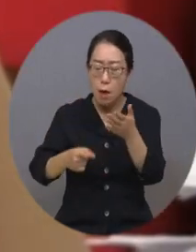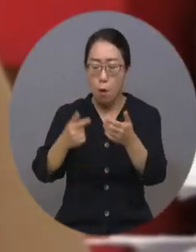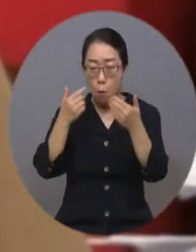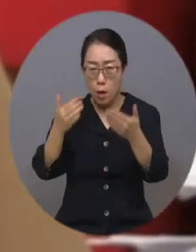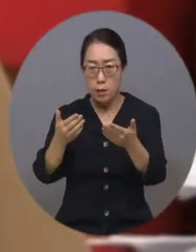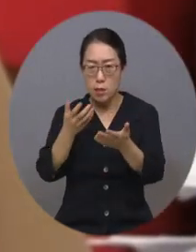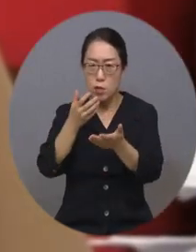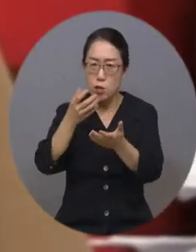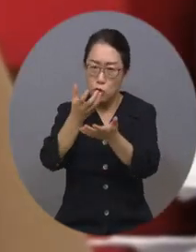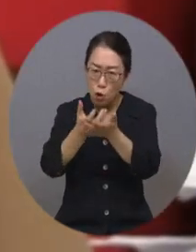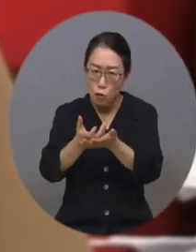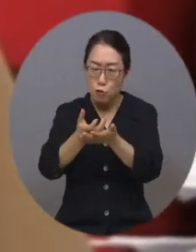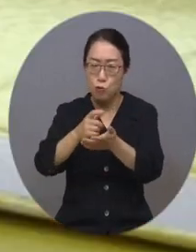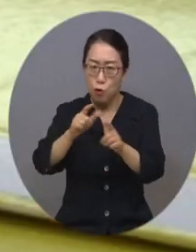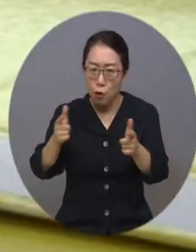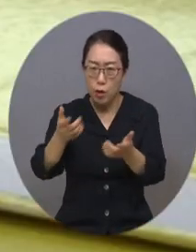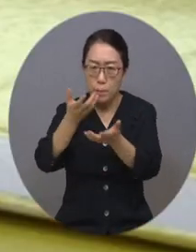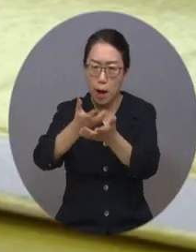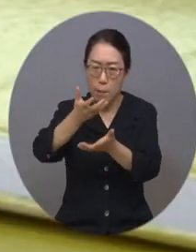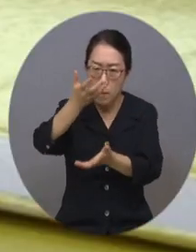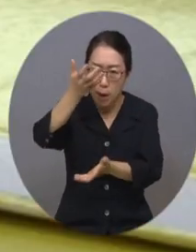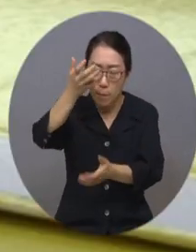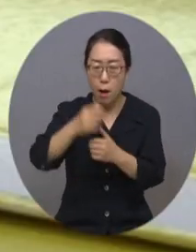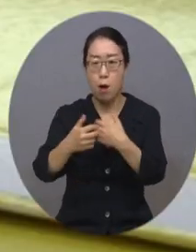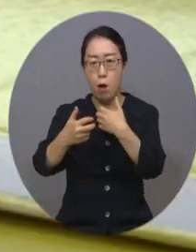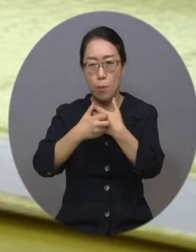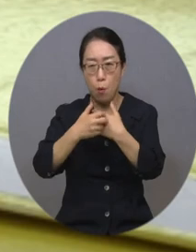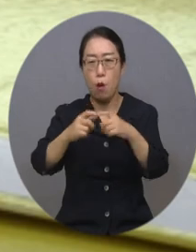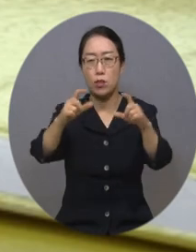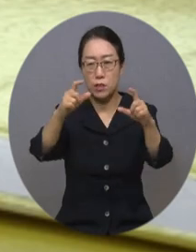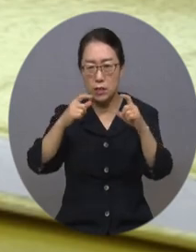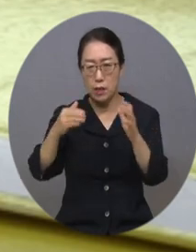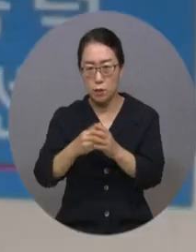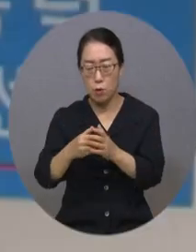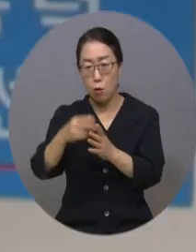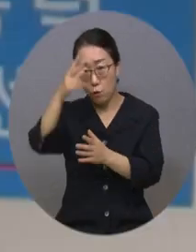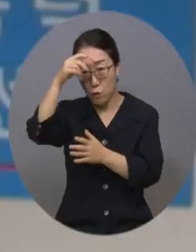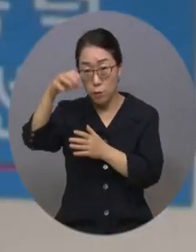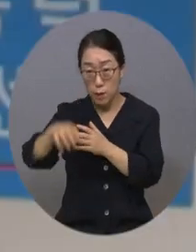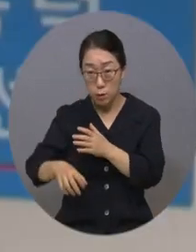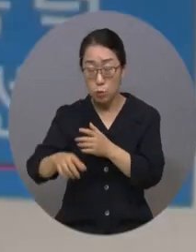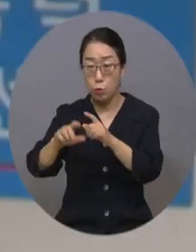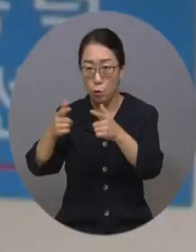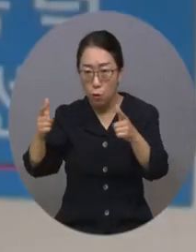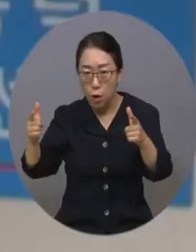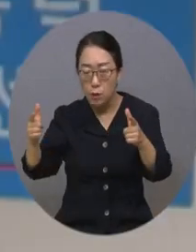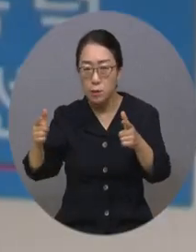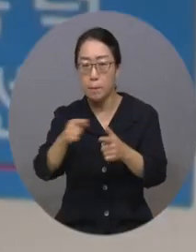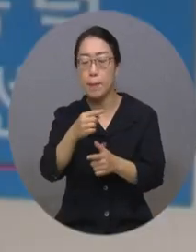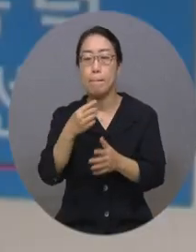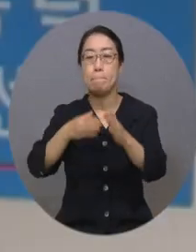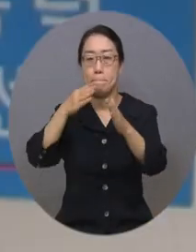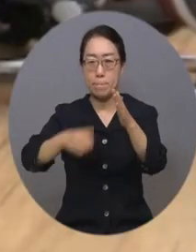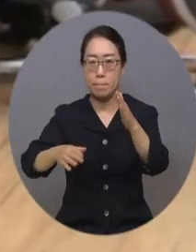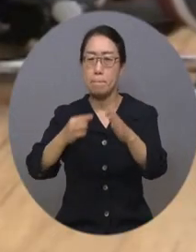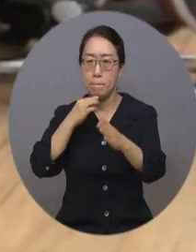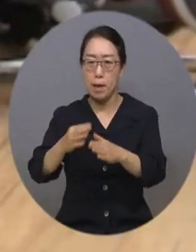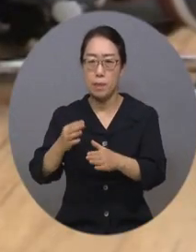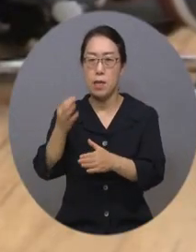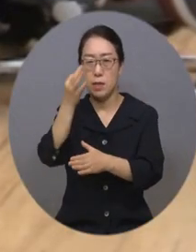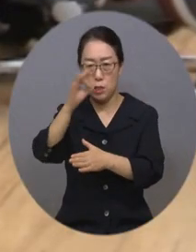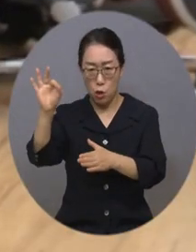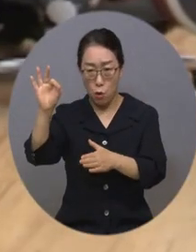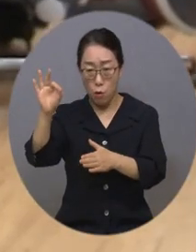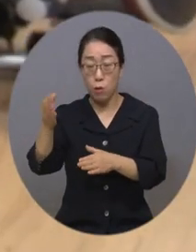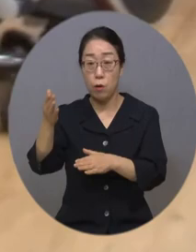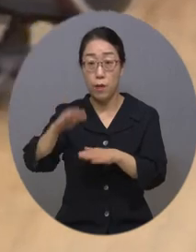첨부하도록 하면서 첨부 서류로 병원진단서 와 경찰관서 발급 자료 만에 인정했습니다 하지만